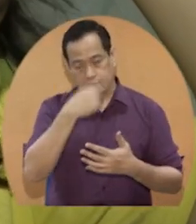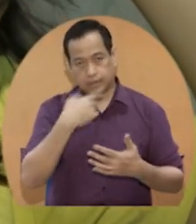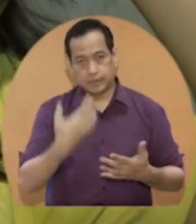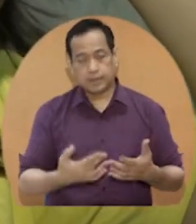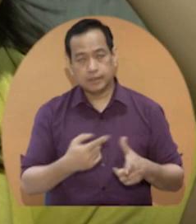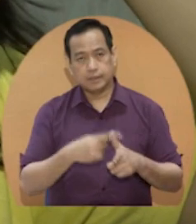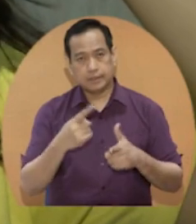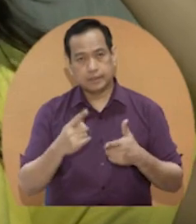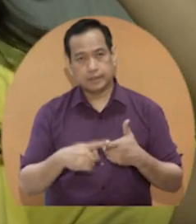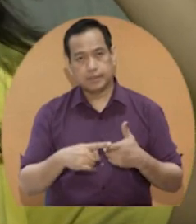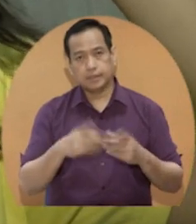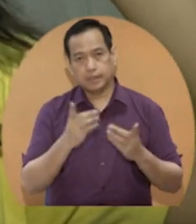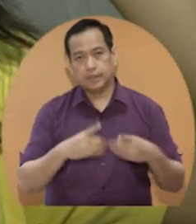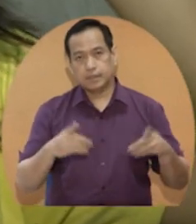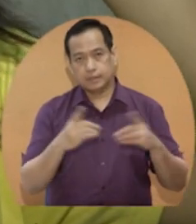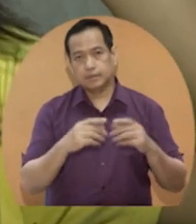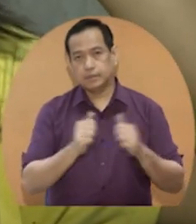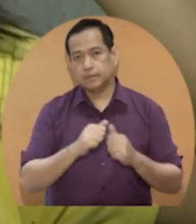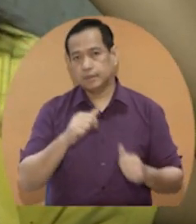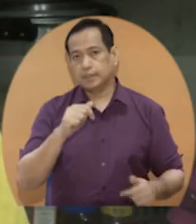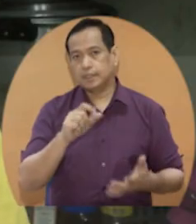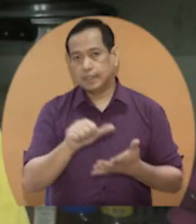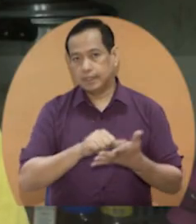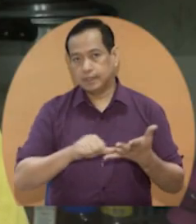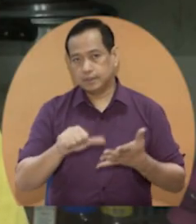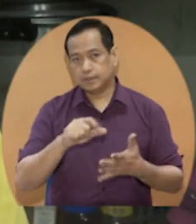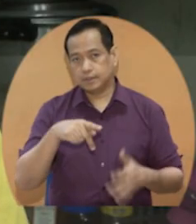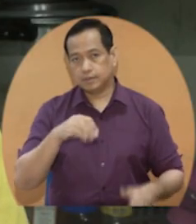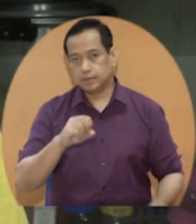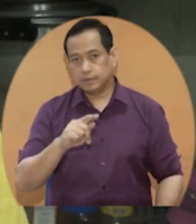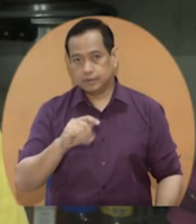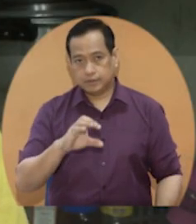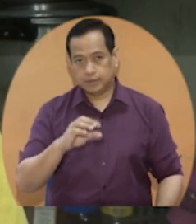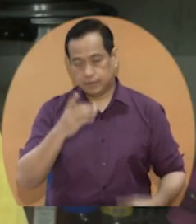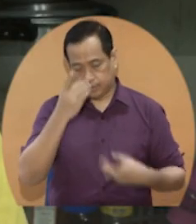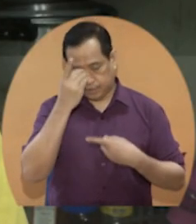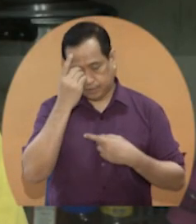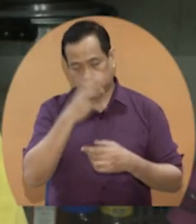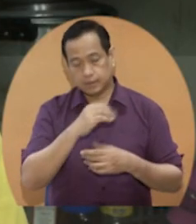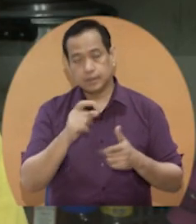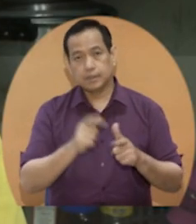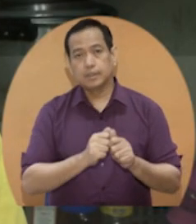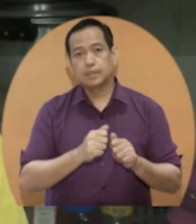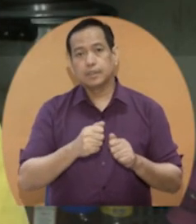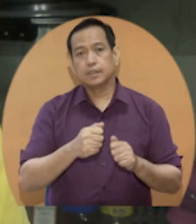may acidic peptic disease, tapos may brain mass daw po